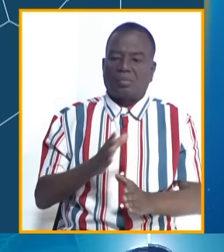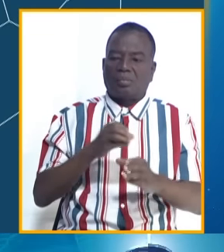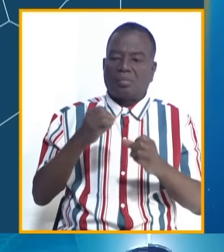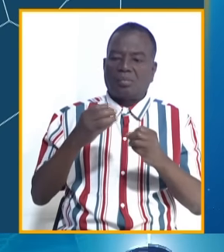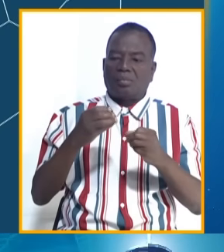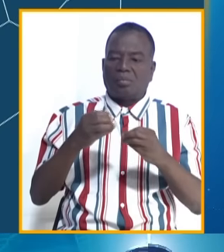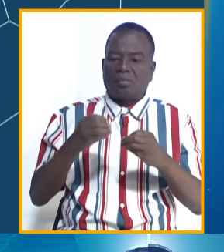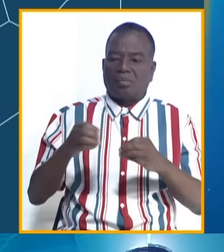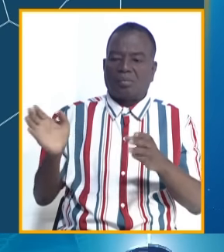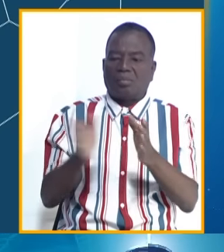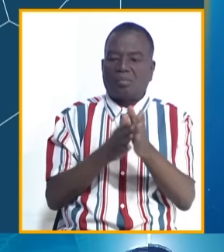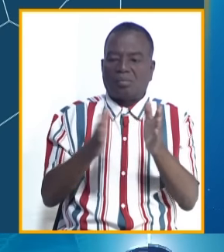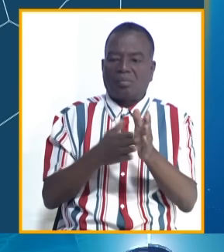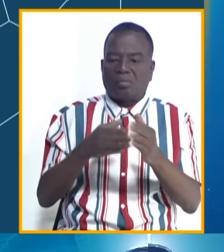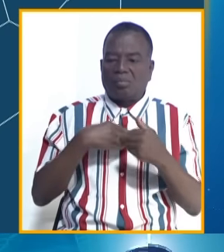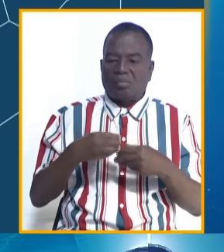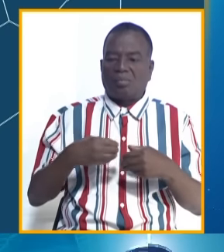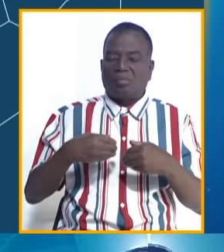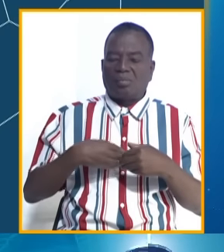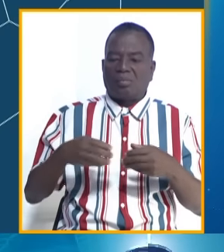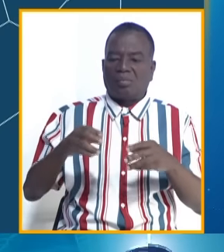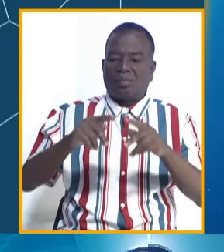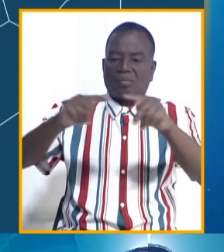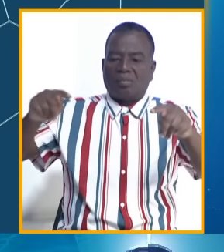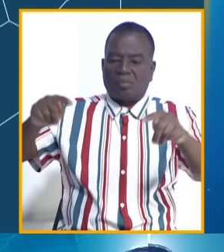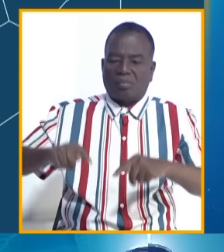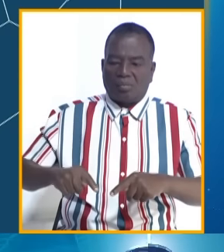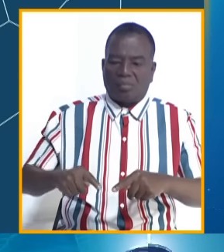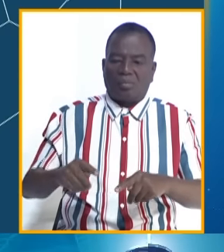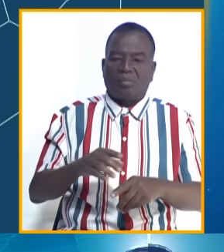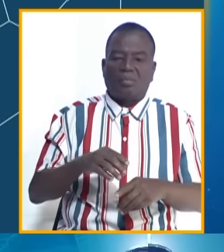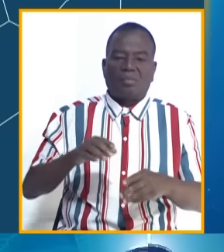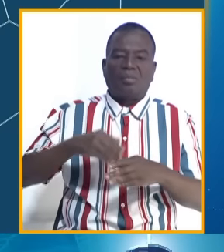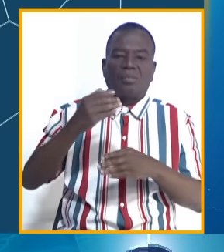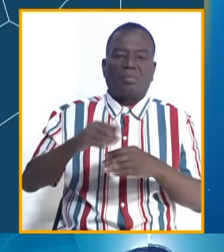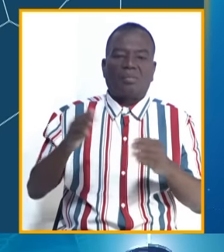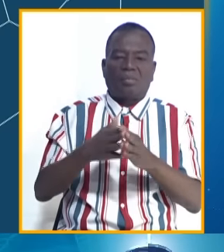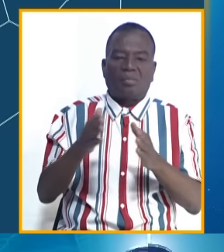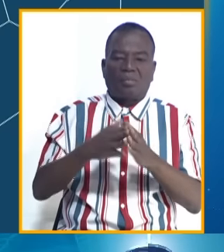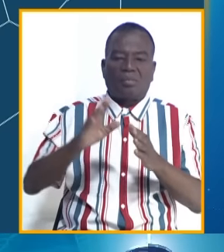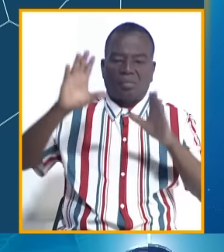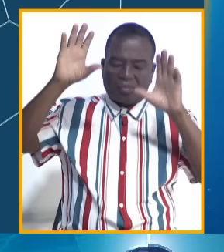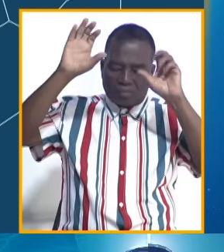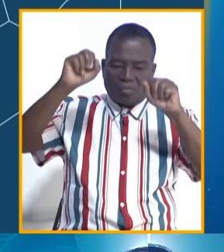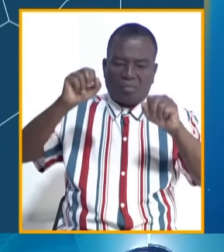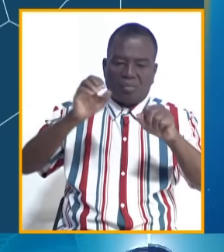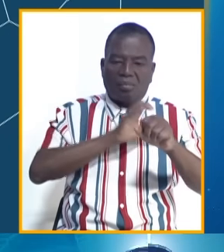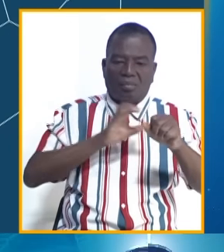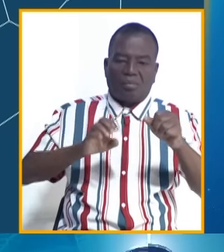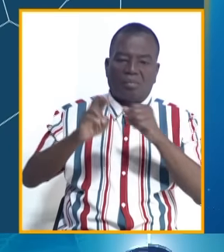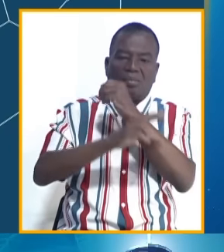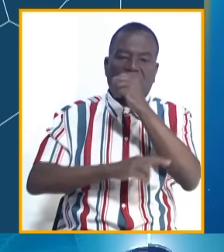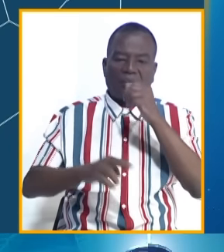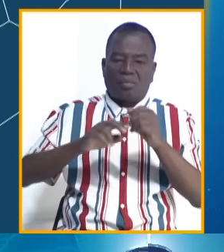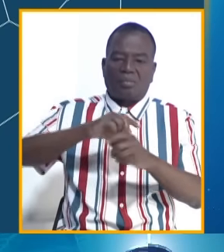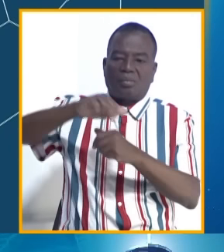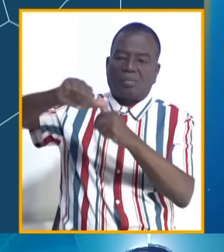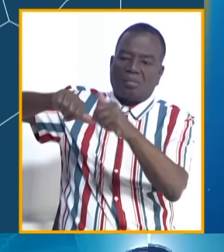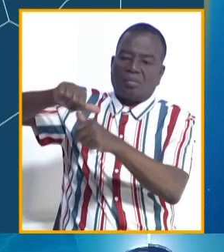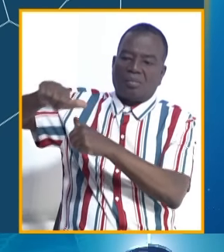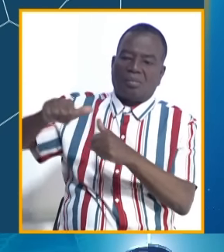équipées en tableaux-bancs. À l'issue de la réunion qui s'est tenue récemment dans la ville d'Issia, le président du conseil régional a fait le tour